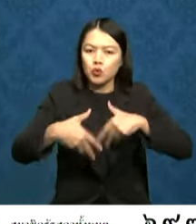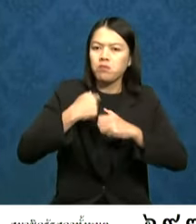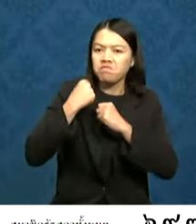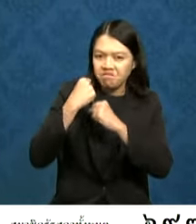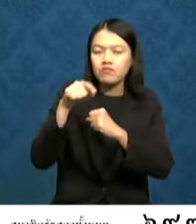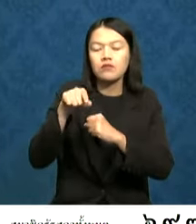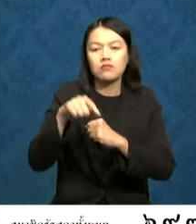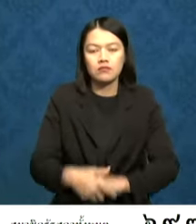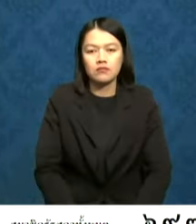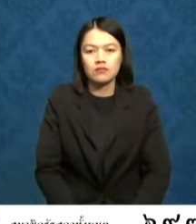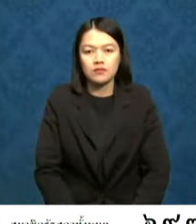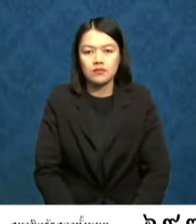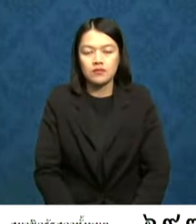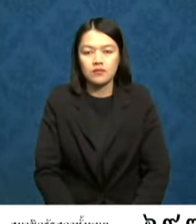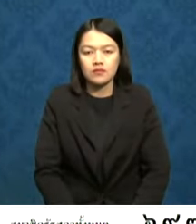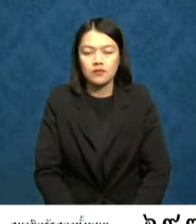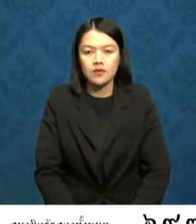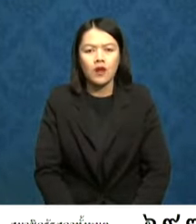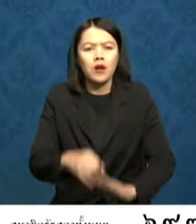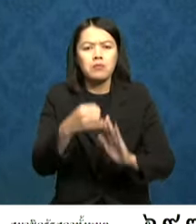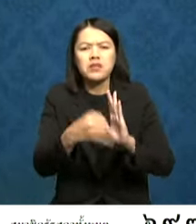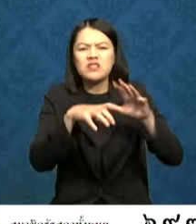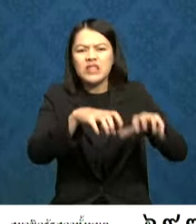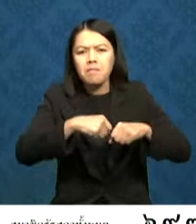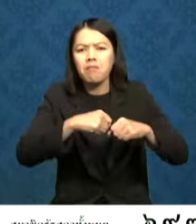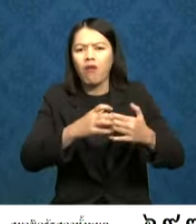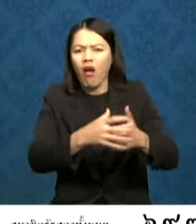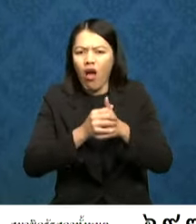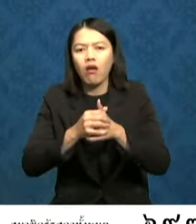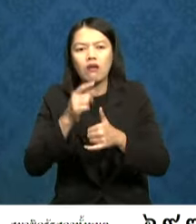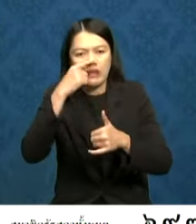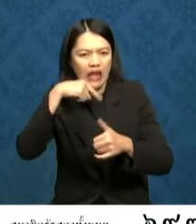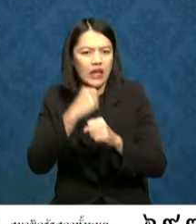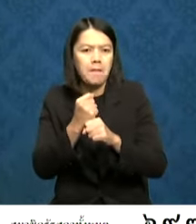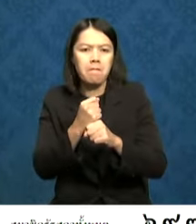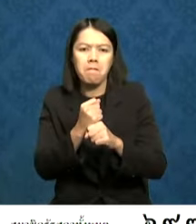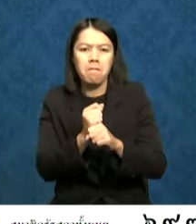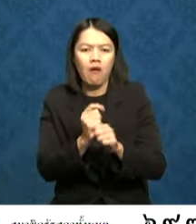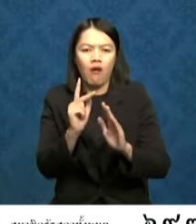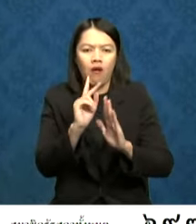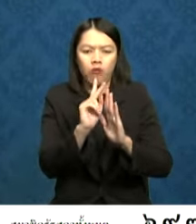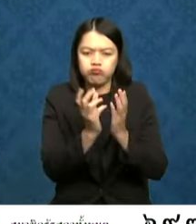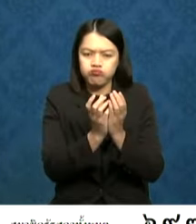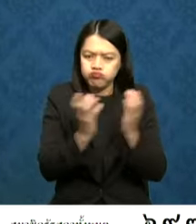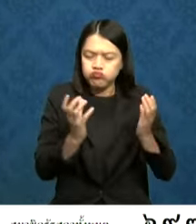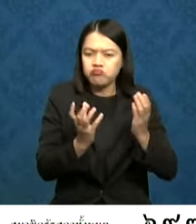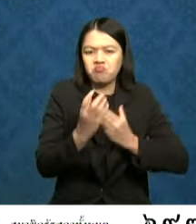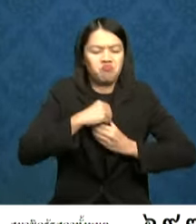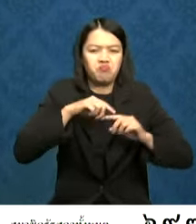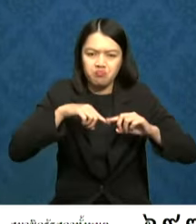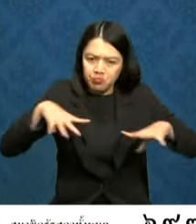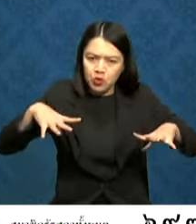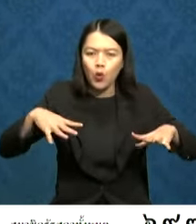านั้นการเอาผิดพวกเขาแบบที่รัฐไทยทำขัดต่อหลักนิติธรรมและไม่เป็นไปต